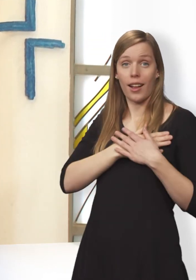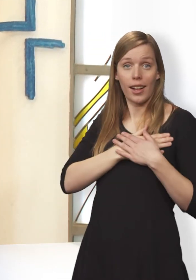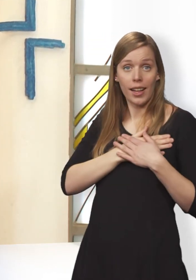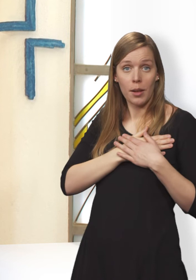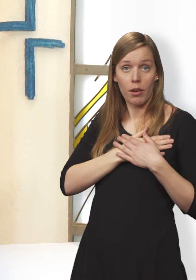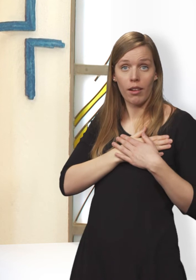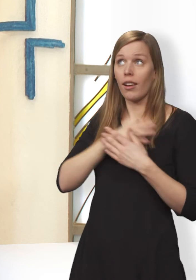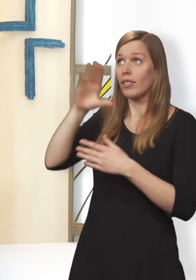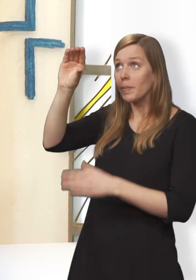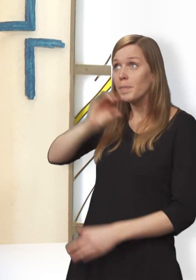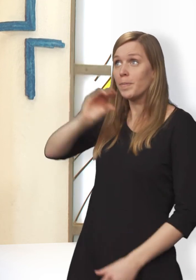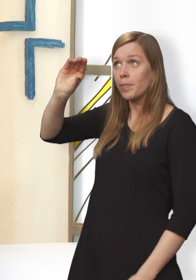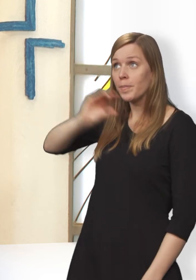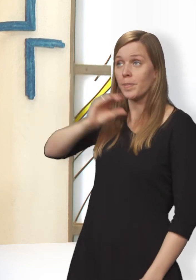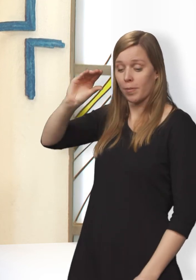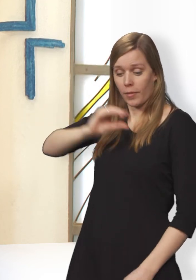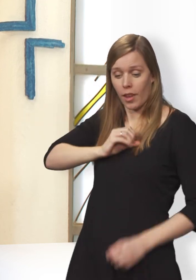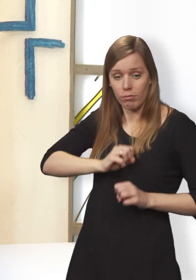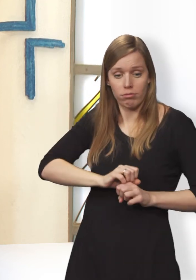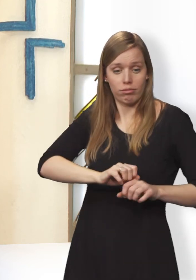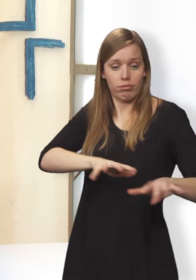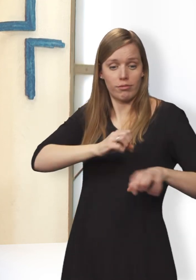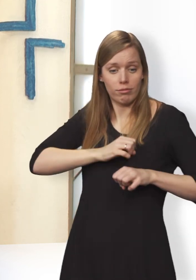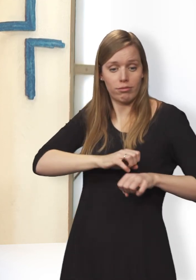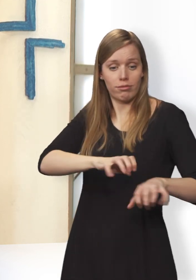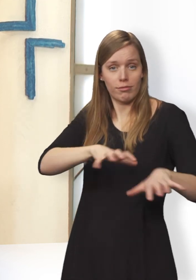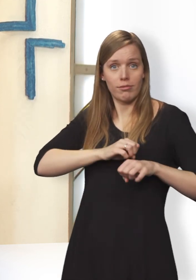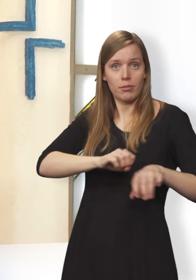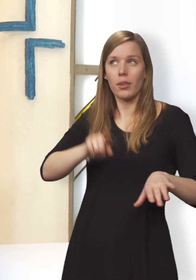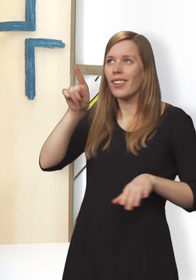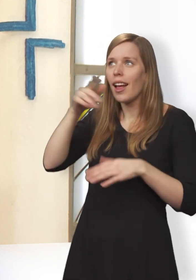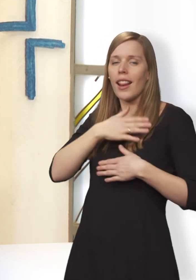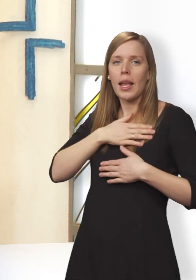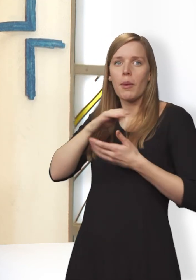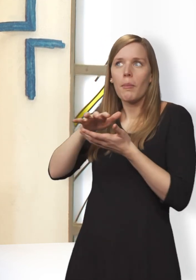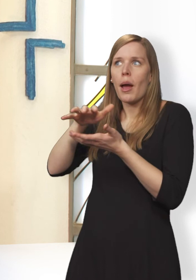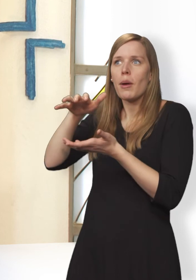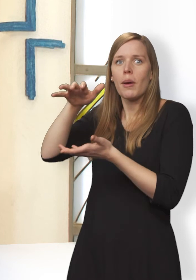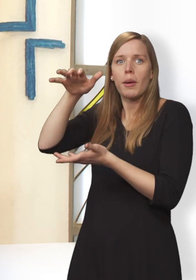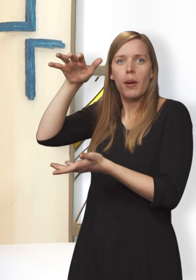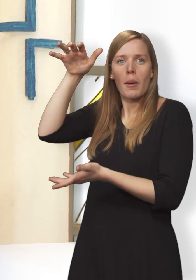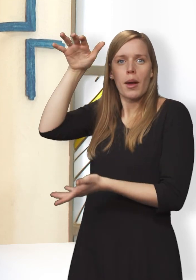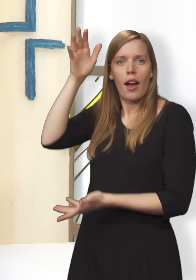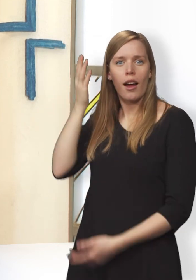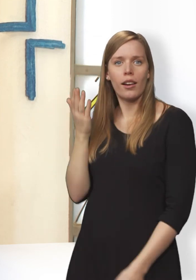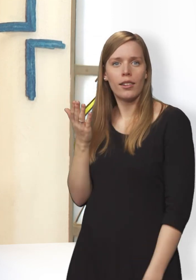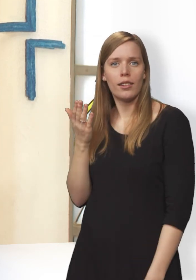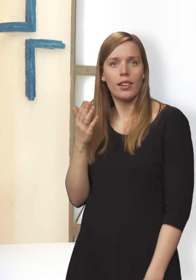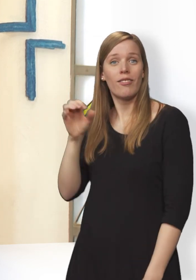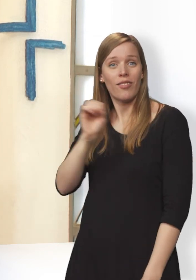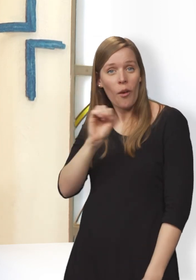abhebe und weitergeben wer das konto der liebe gottes immer größer den er